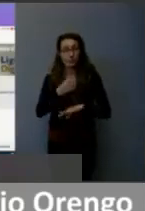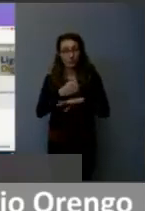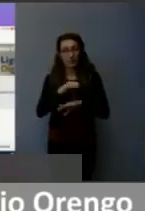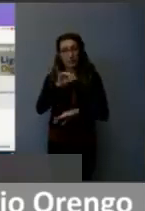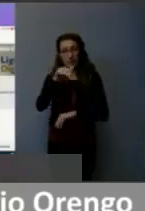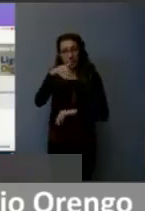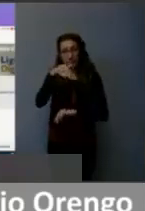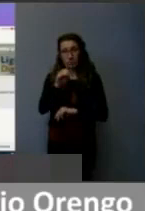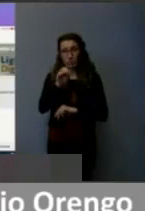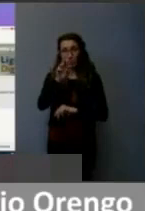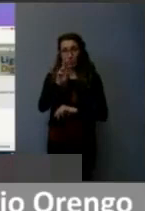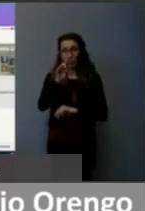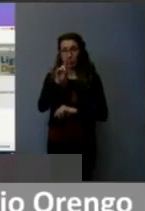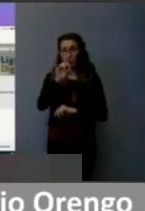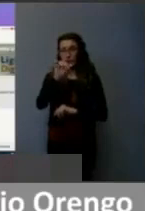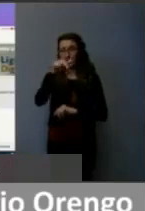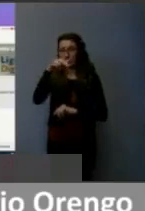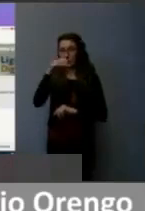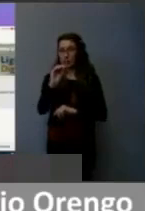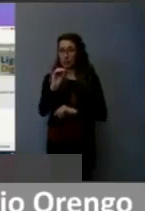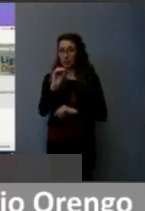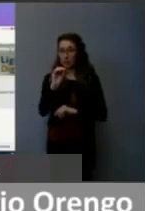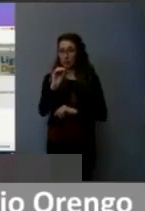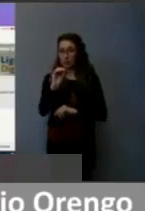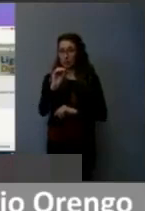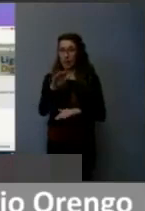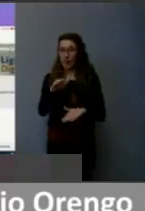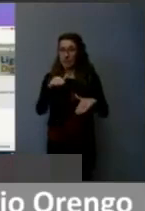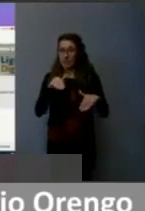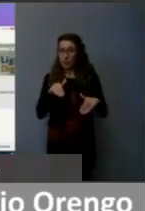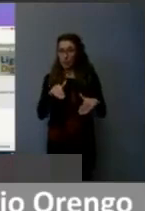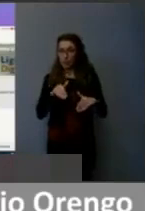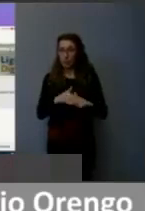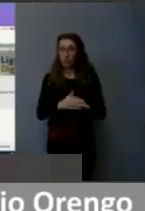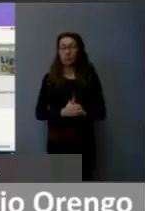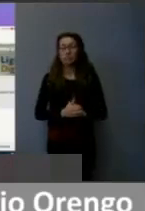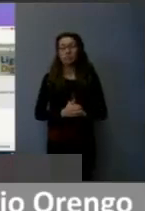Consigliere Mordino. Astenuto.